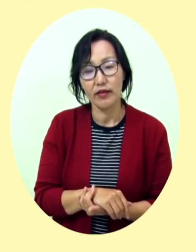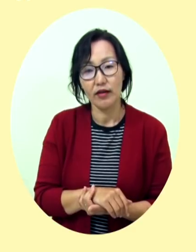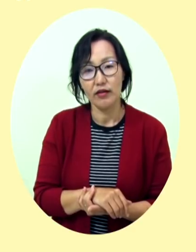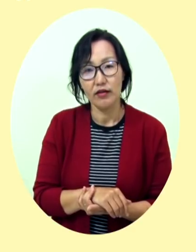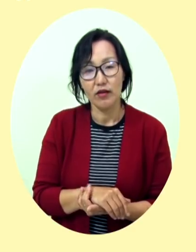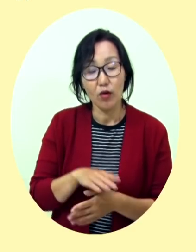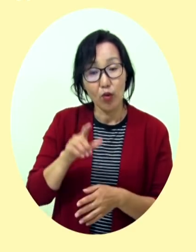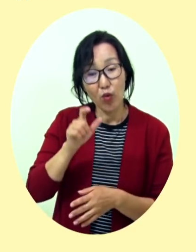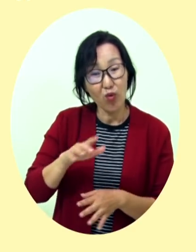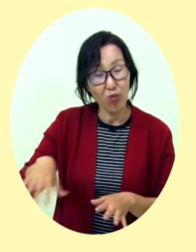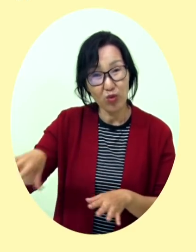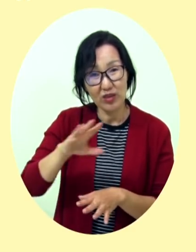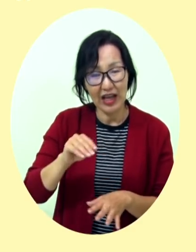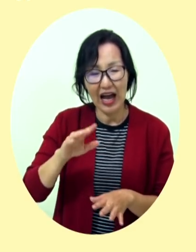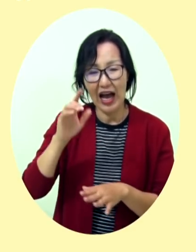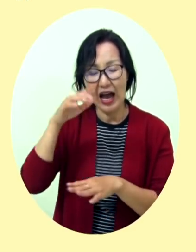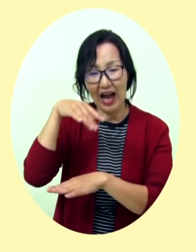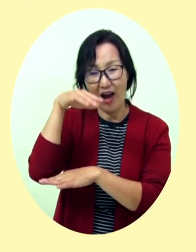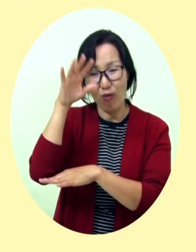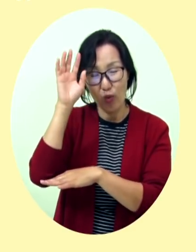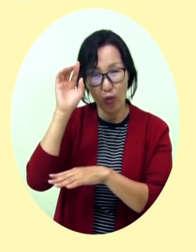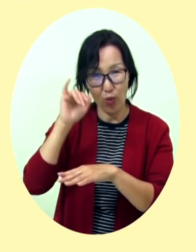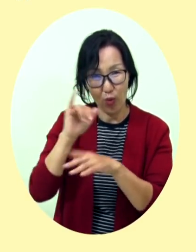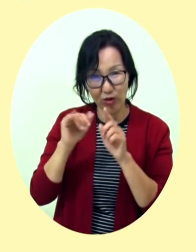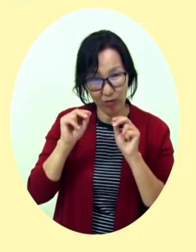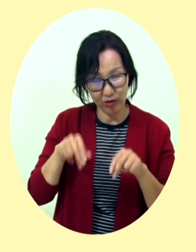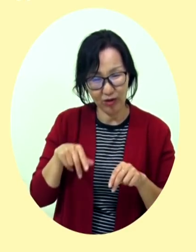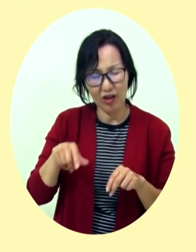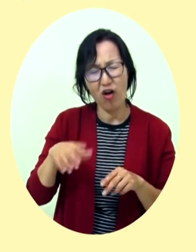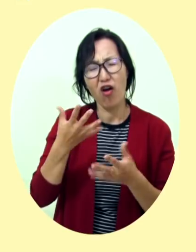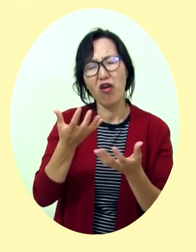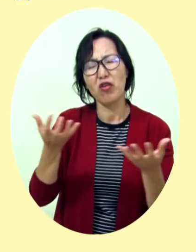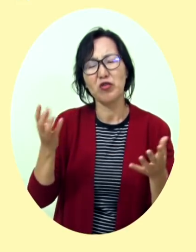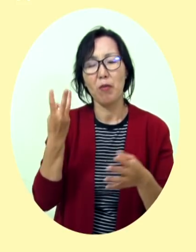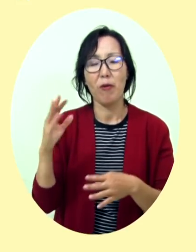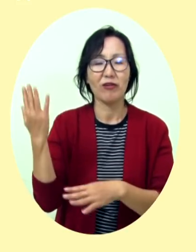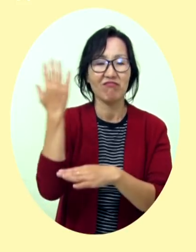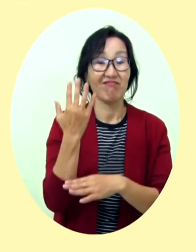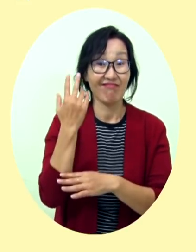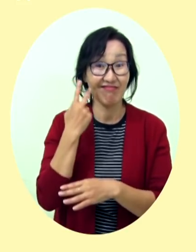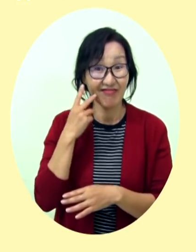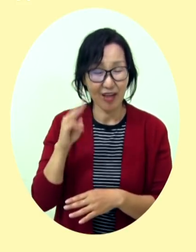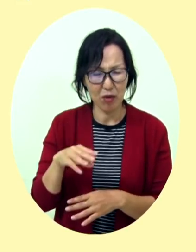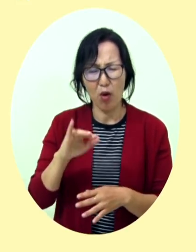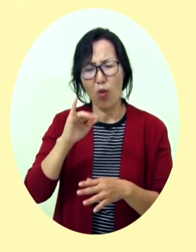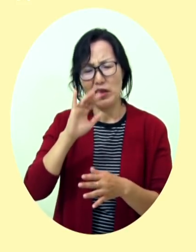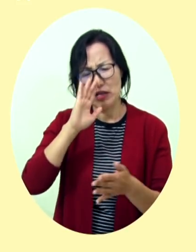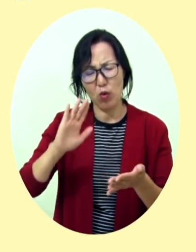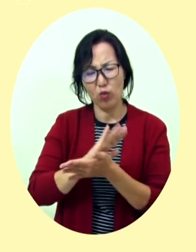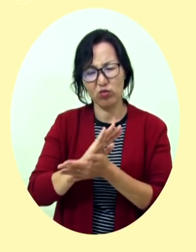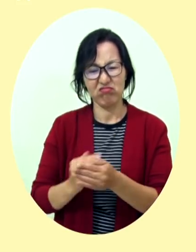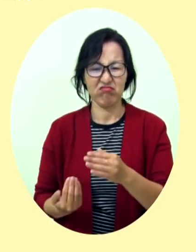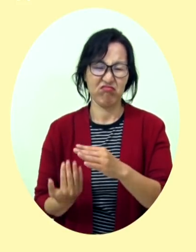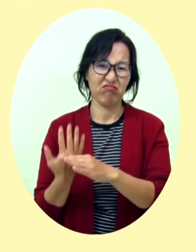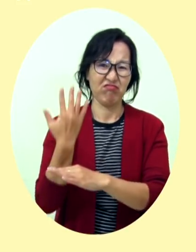тарсна. Хүмүүс хаврын үлрэл болохоор олноороо мод тарихаар явцгаадаг. Улиас хурдан ургадаг,